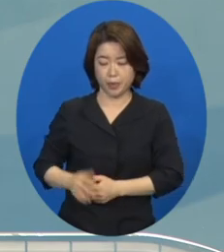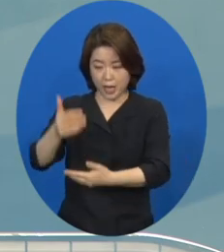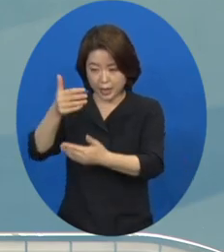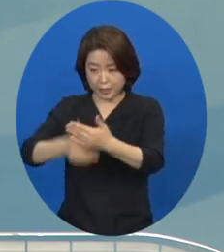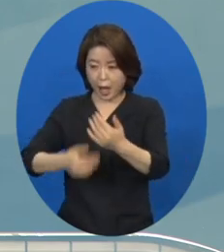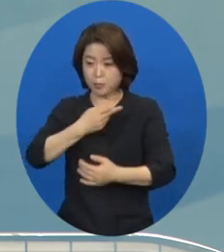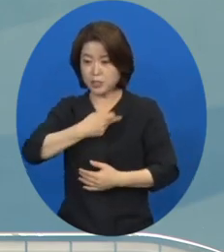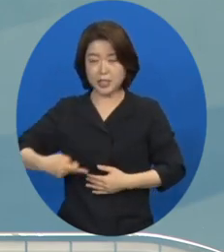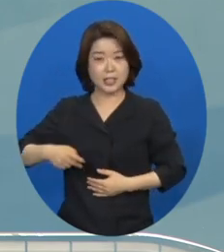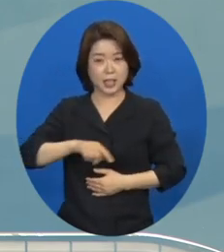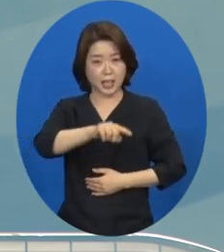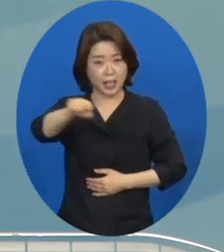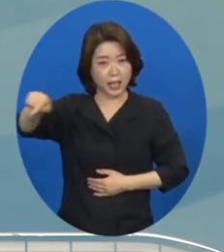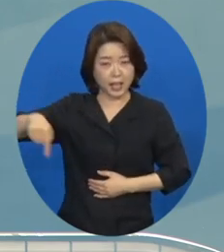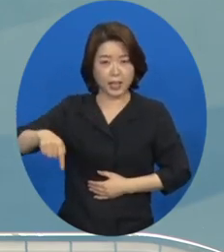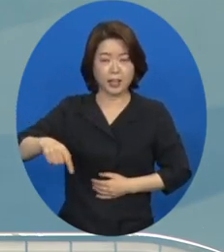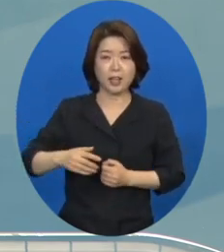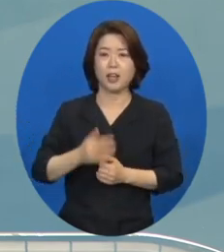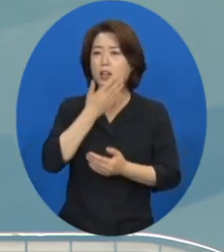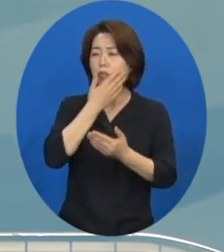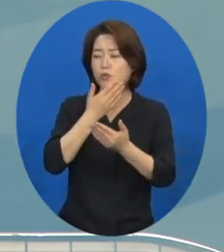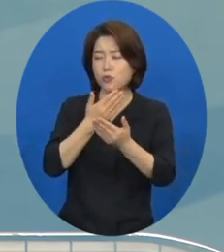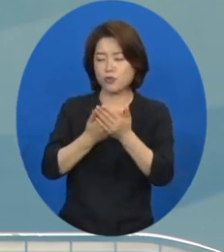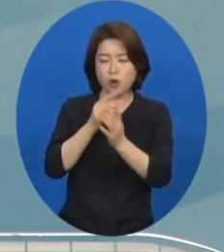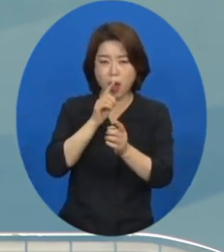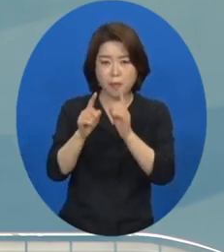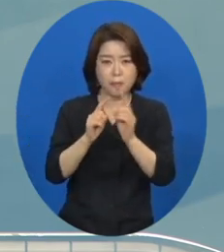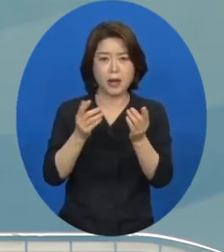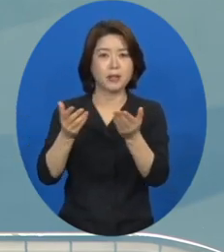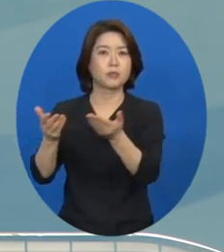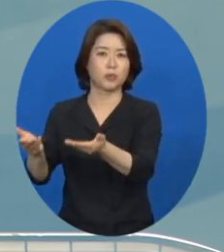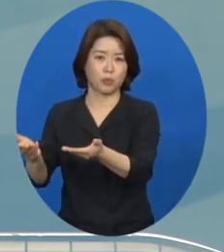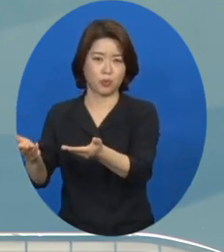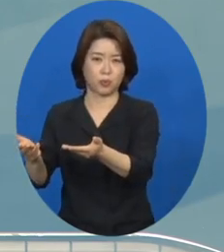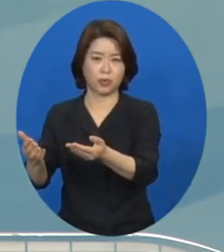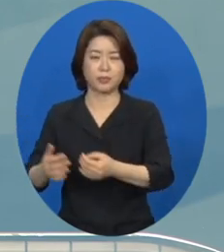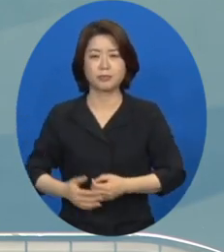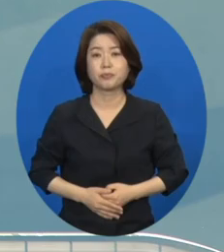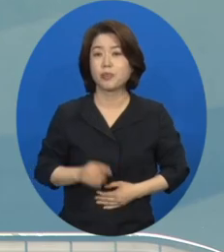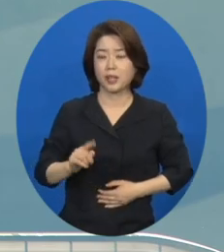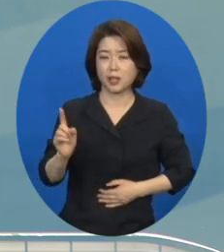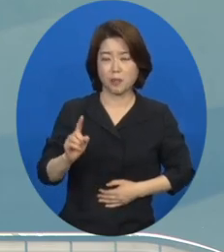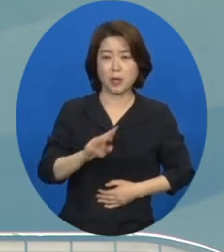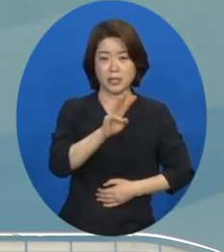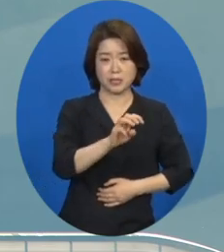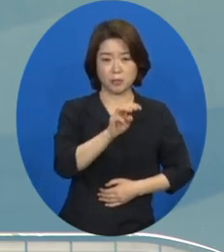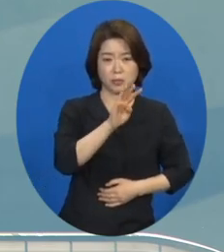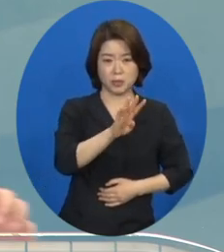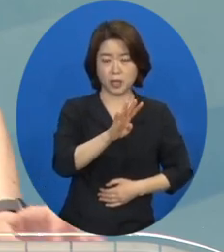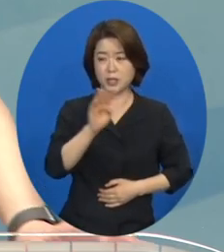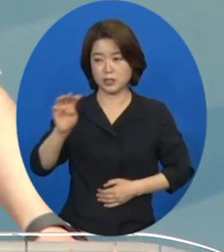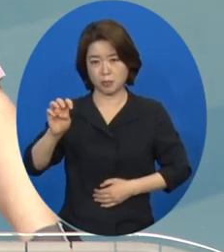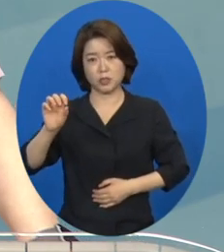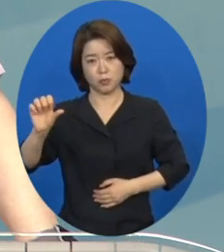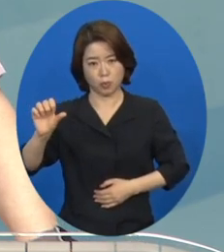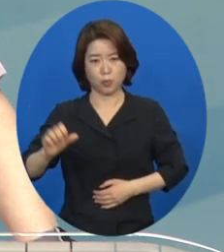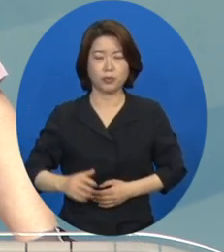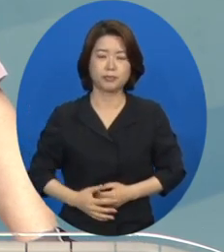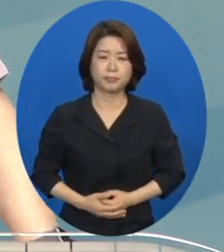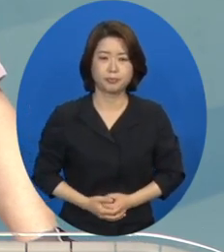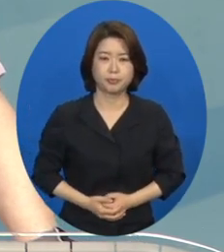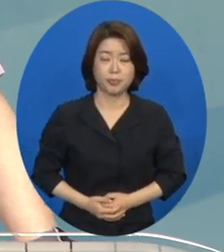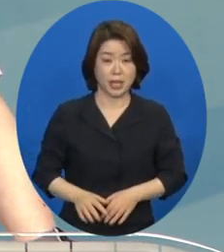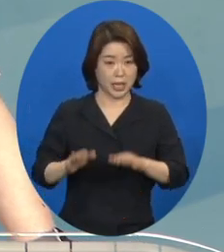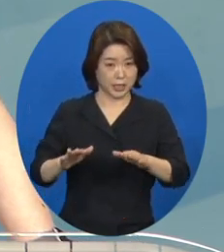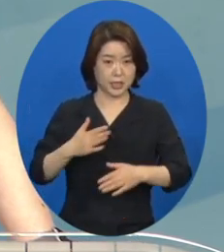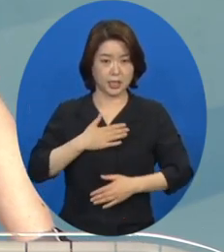제자들에게 예수님께서 아주 중요한 말씀을 하세요. 그게 34절, 35절입니다.